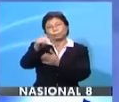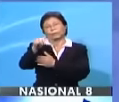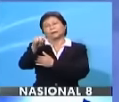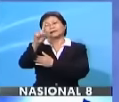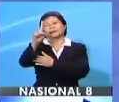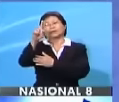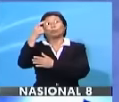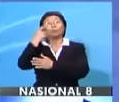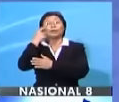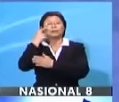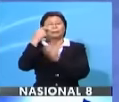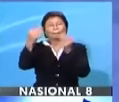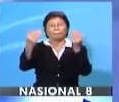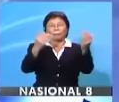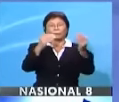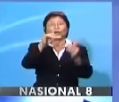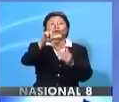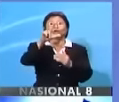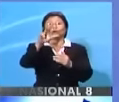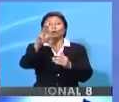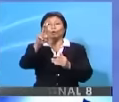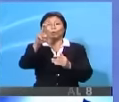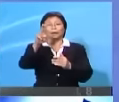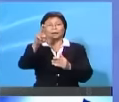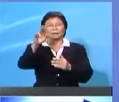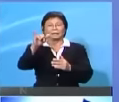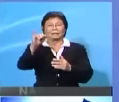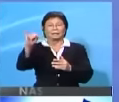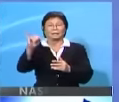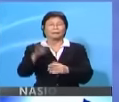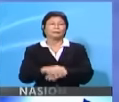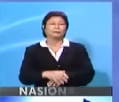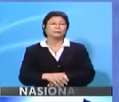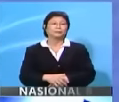0.01 mata berbanding Lu Yi.